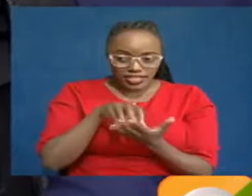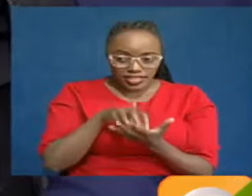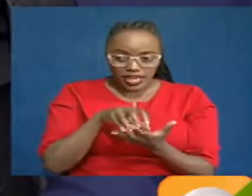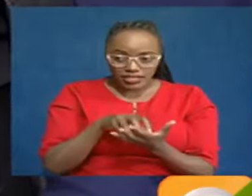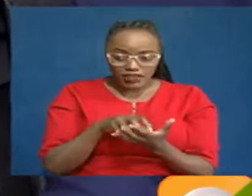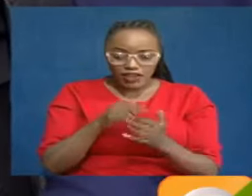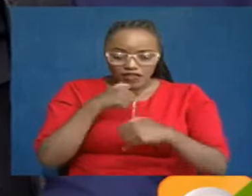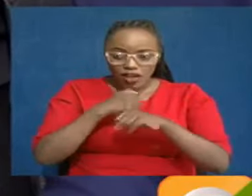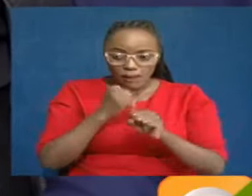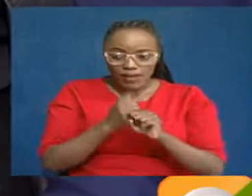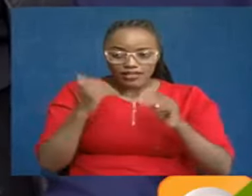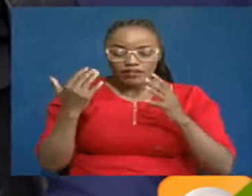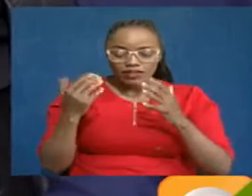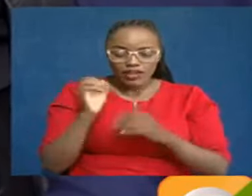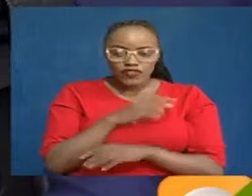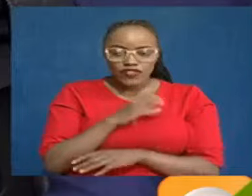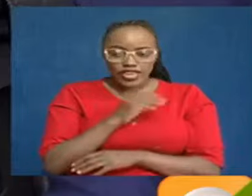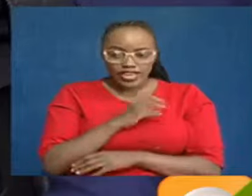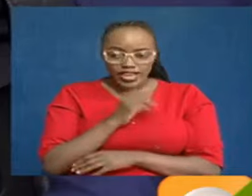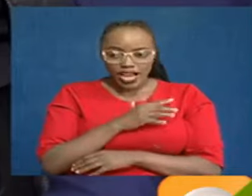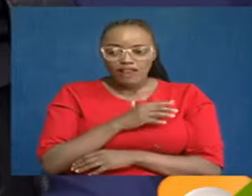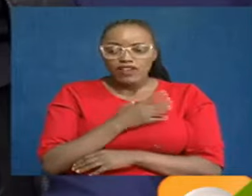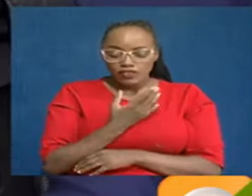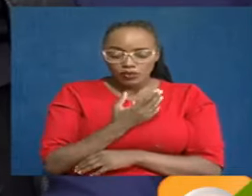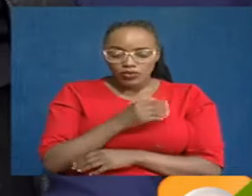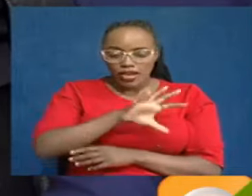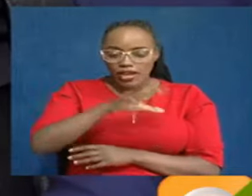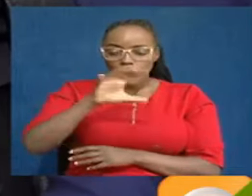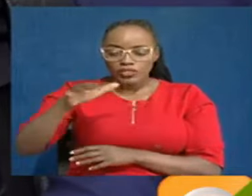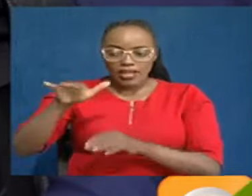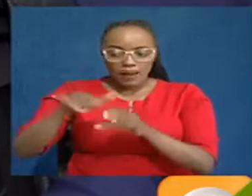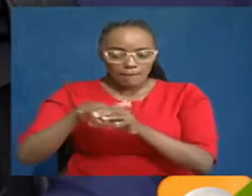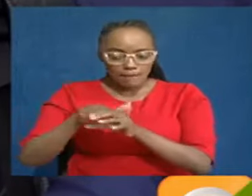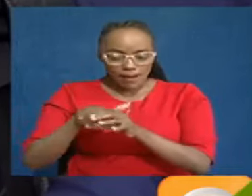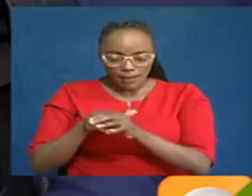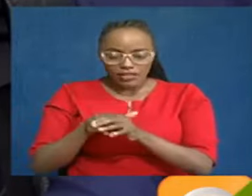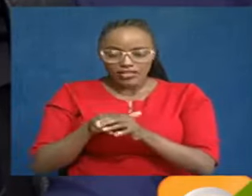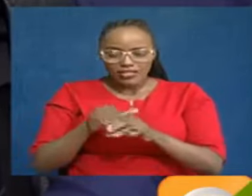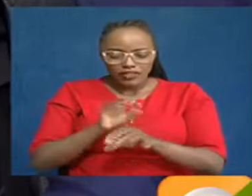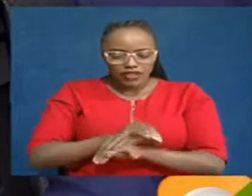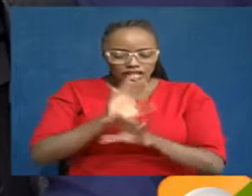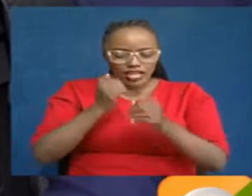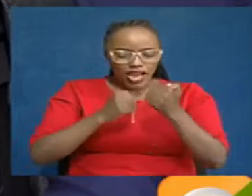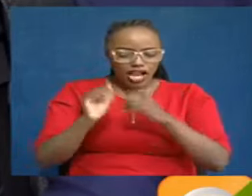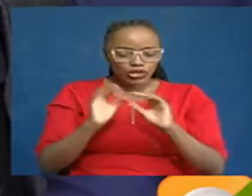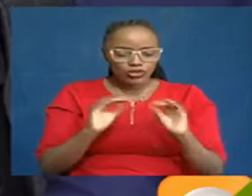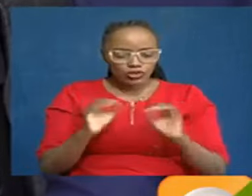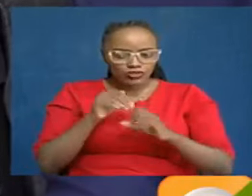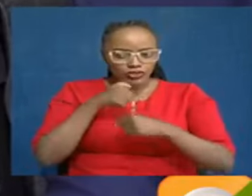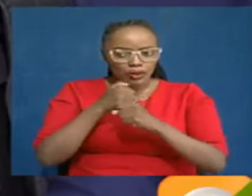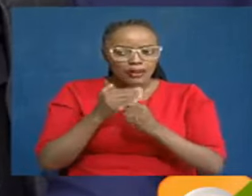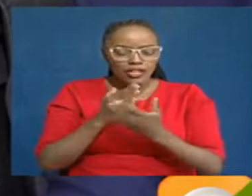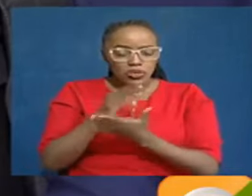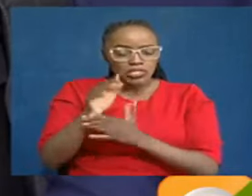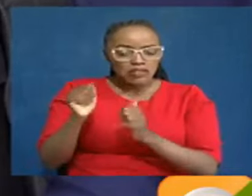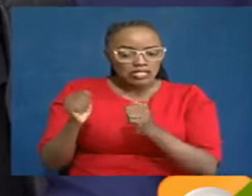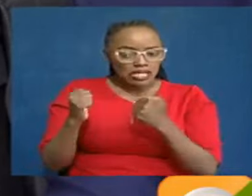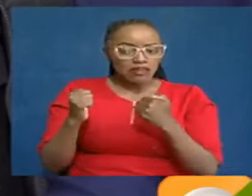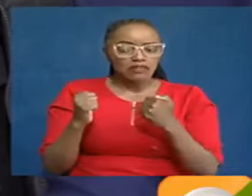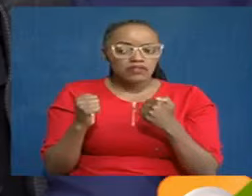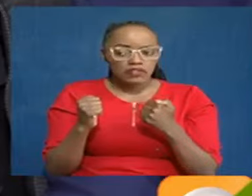has created a climate of fear among the county membership, with no clear action taken to ensure his safe return.